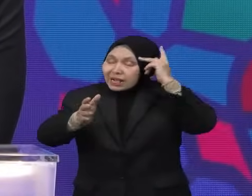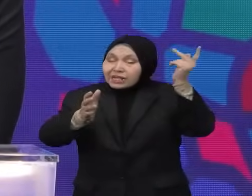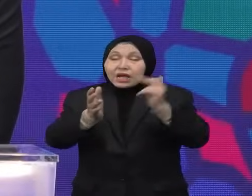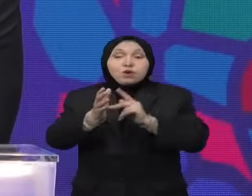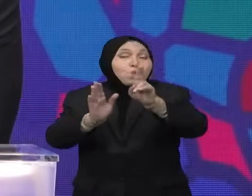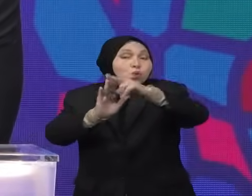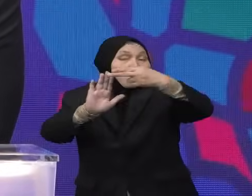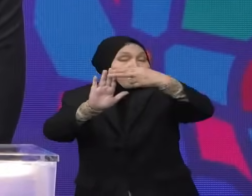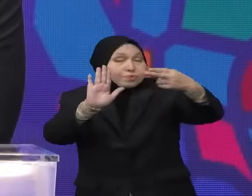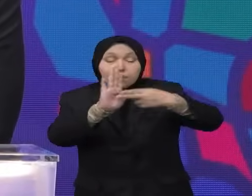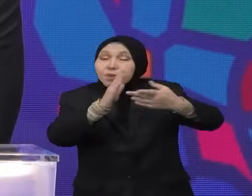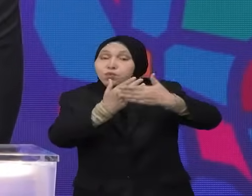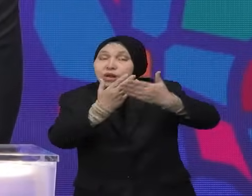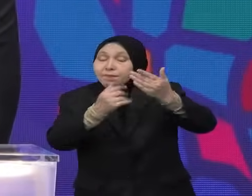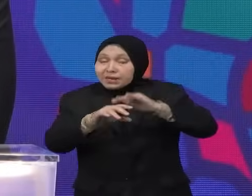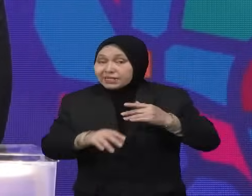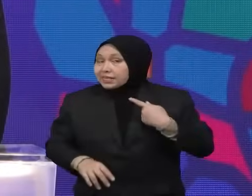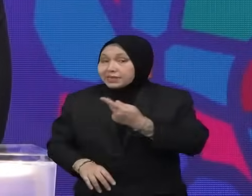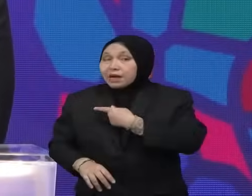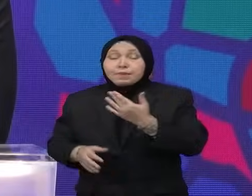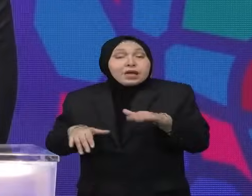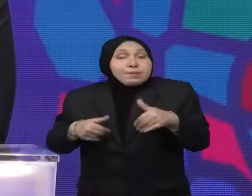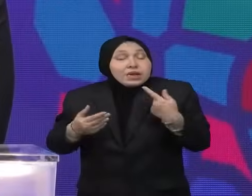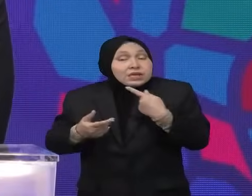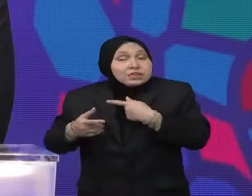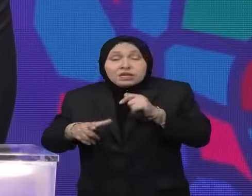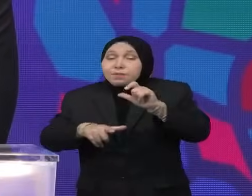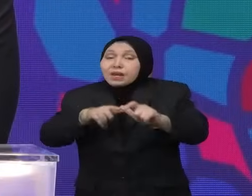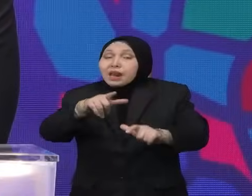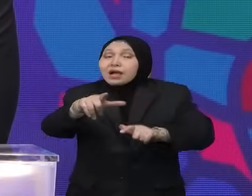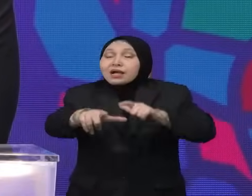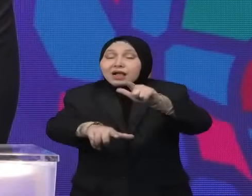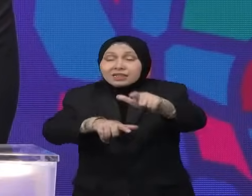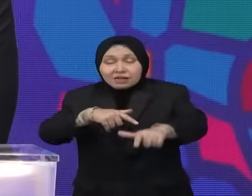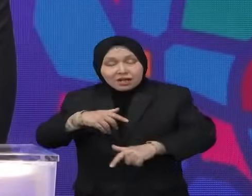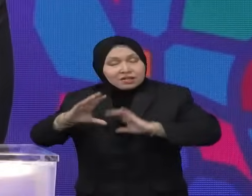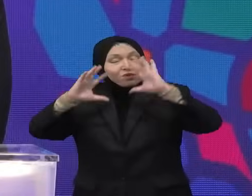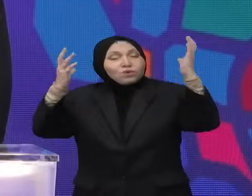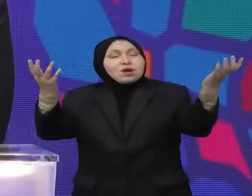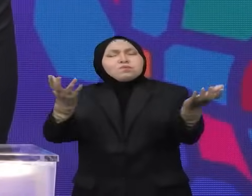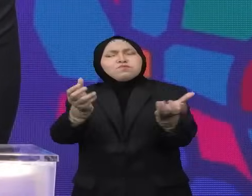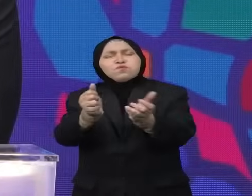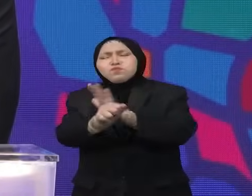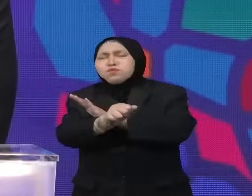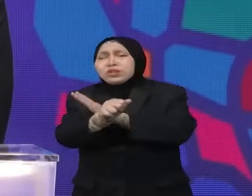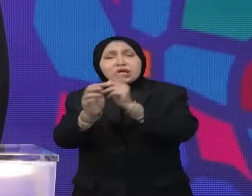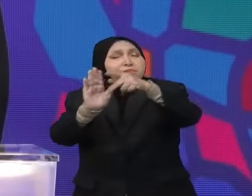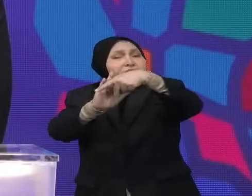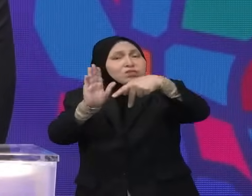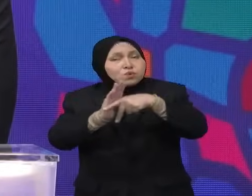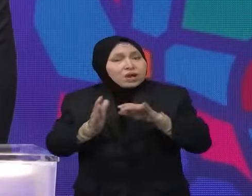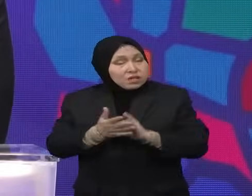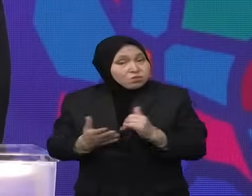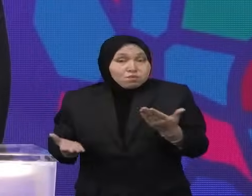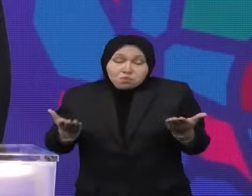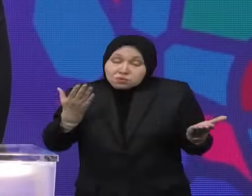syariatnya untuk memudahkan kepada kita bagaimana kita berlangkah di atas dunia ini, insya-Allah, dengan penuh dengan peraturan-peraturan itu. Sebenarnya mungkin